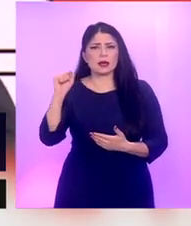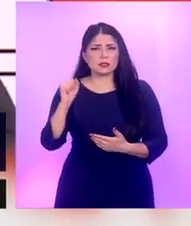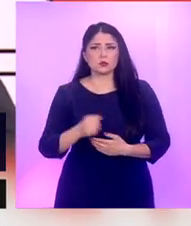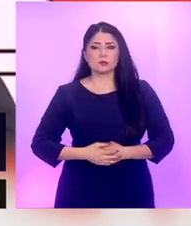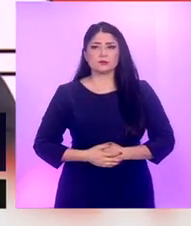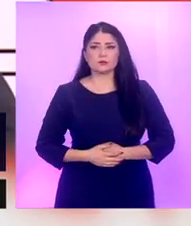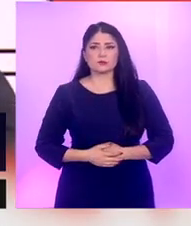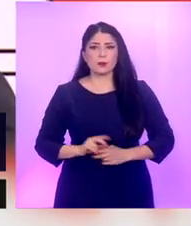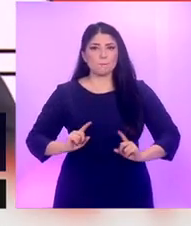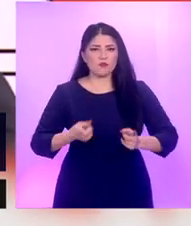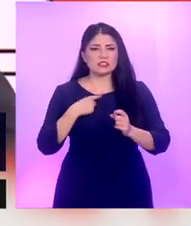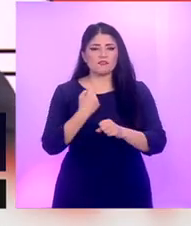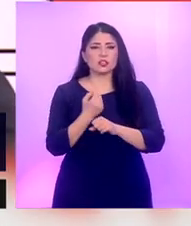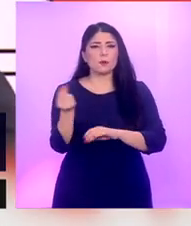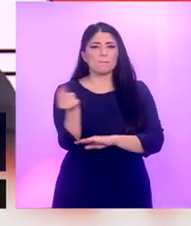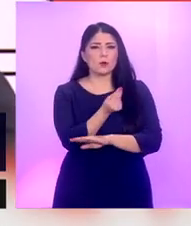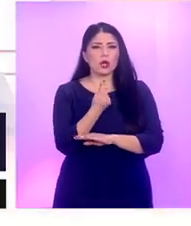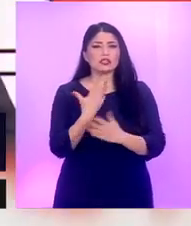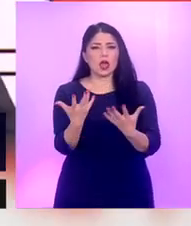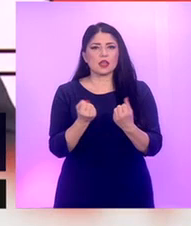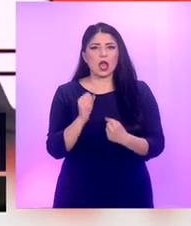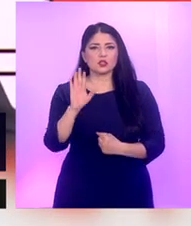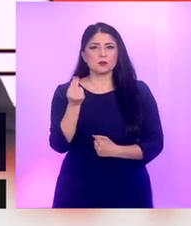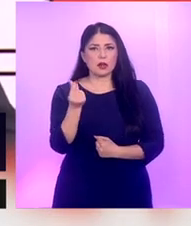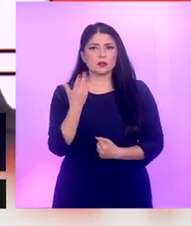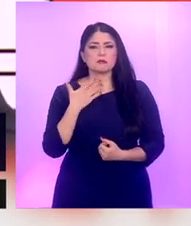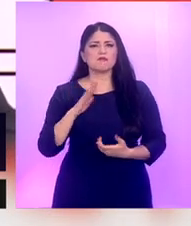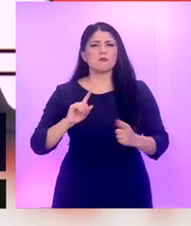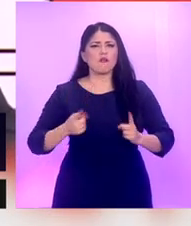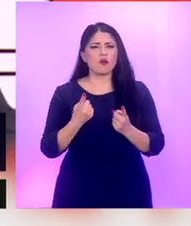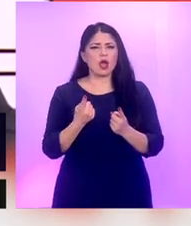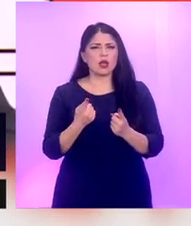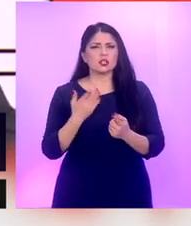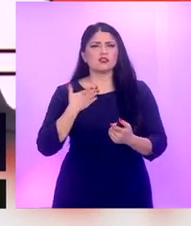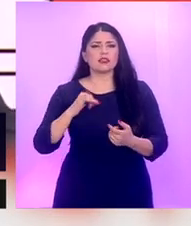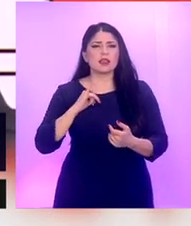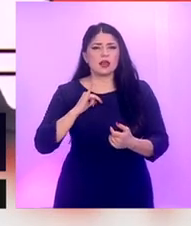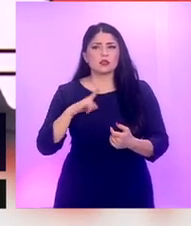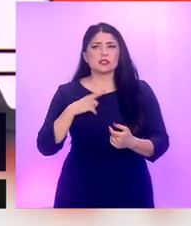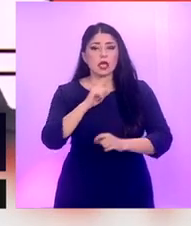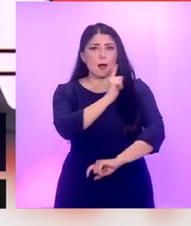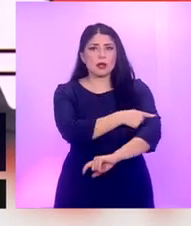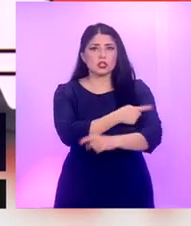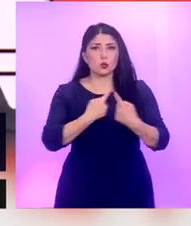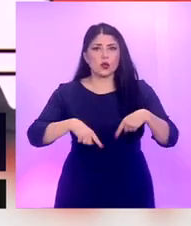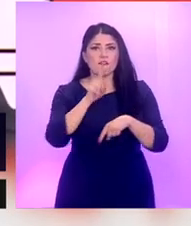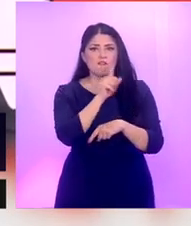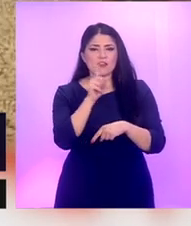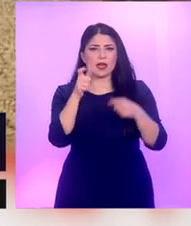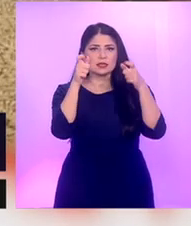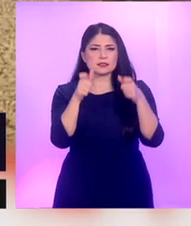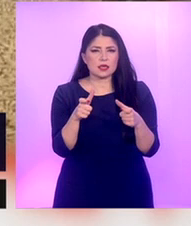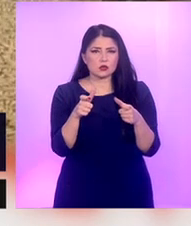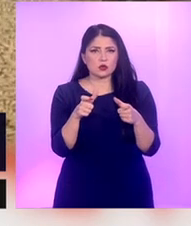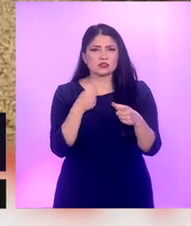care noi avem este să creăm proiecte care să atragă acești bani. Miza și provocarea, repet, este capacitatea noastră pe fiecare bucată de sector